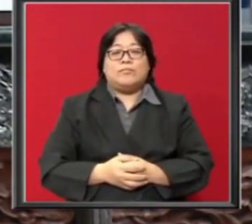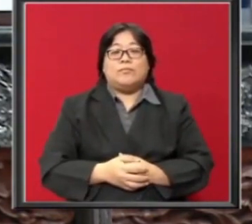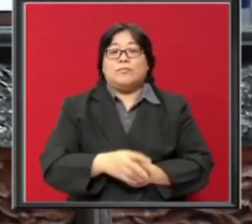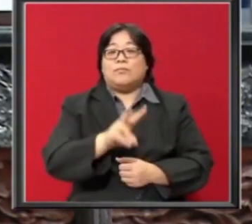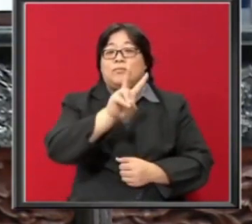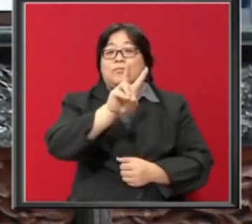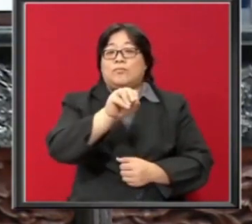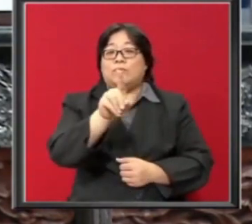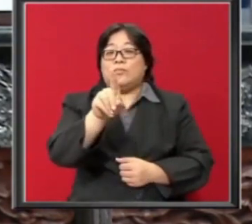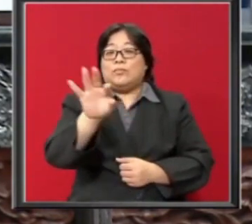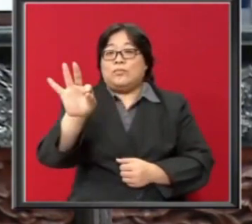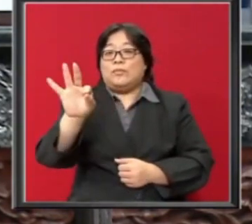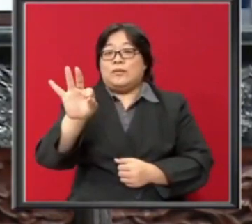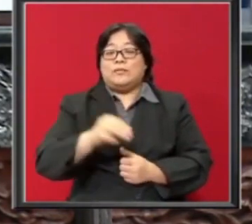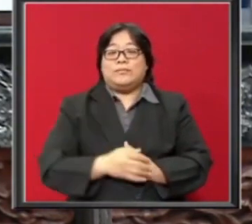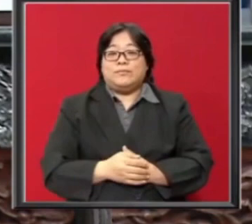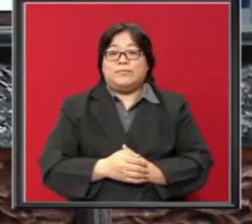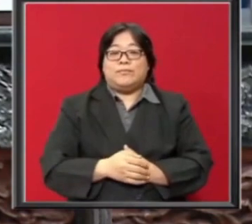Hai 2019